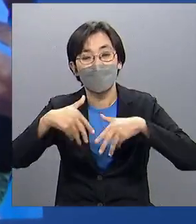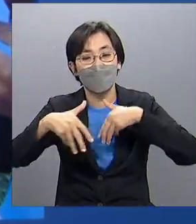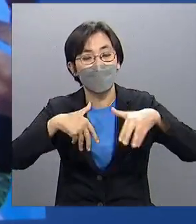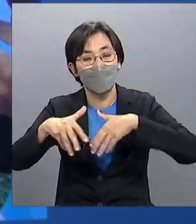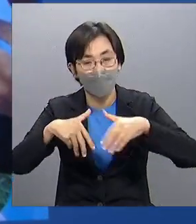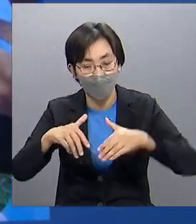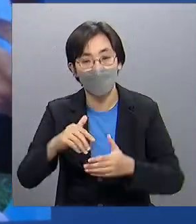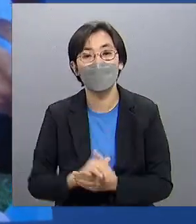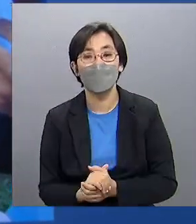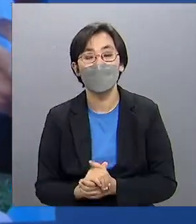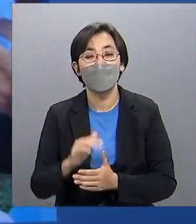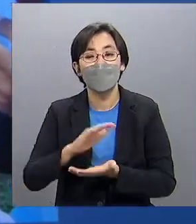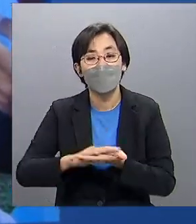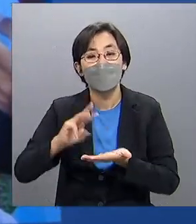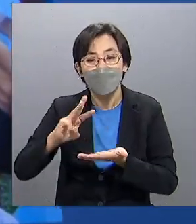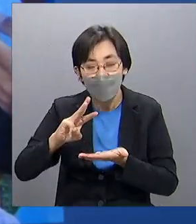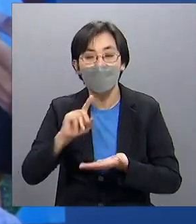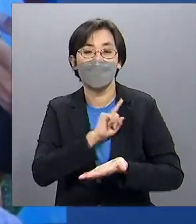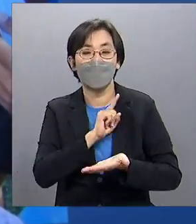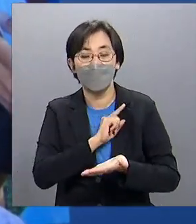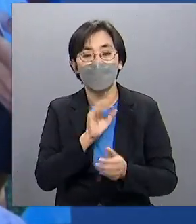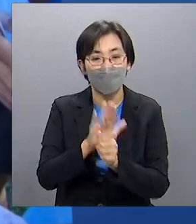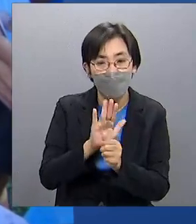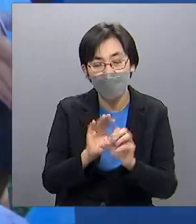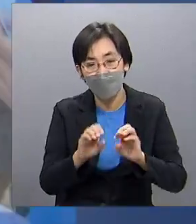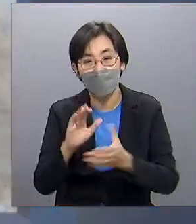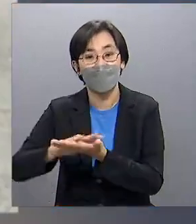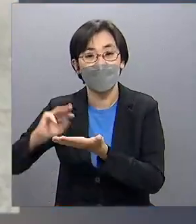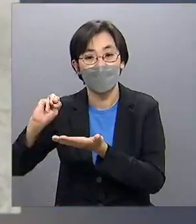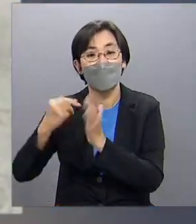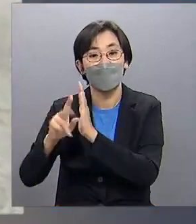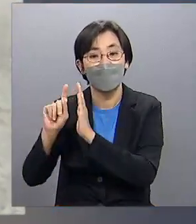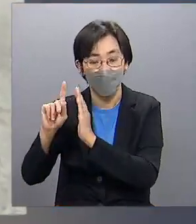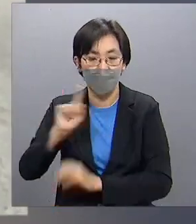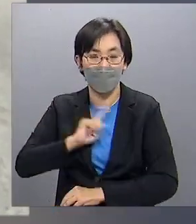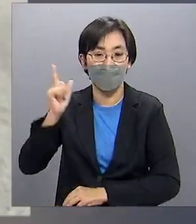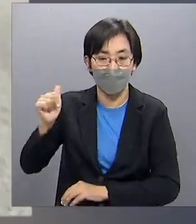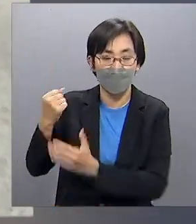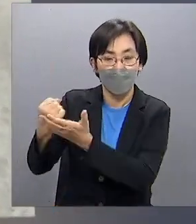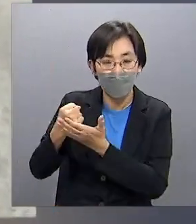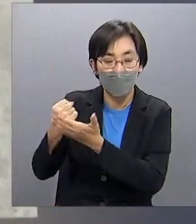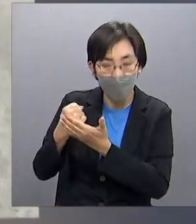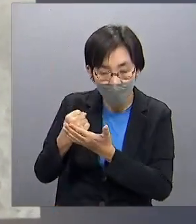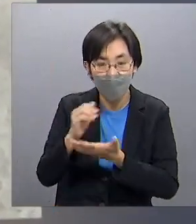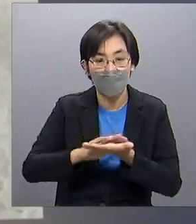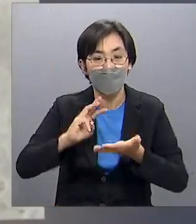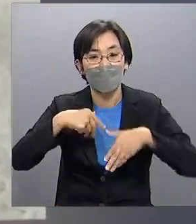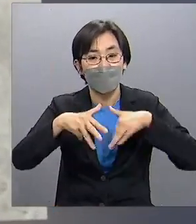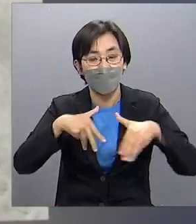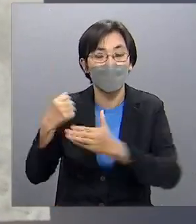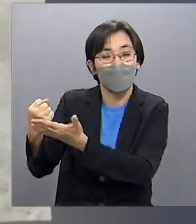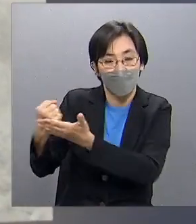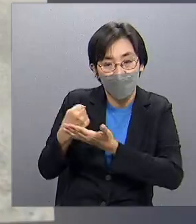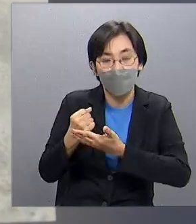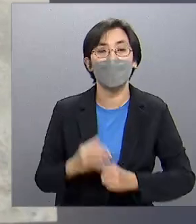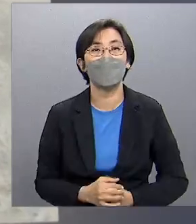เป็นพี่เลี้ยงก็คือทางมหาวิทยาลัยขอนแก่นจะเป็นแม่ข่ายให้กับทางวิทยาลัยชุมชนค่ะเราเลยได้นำ